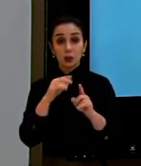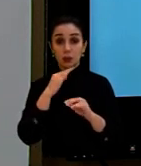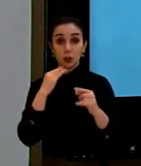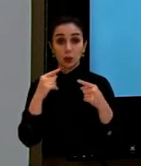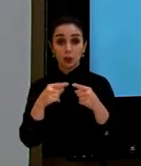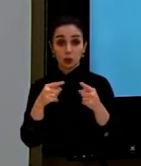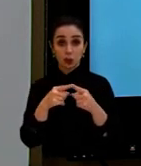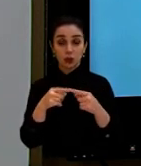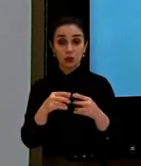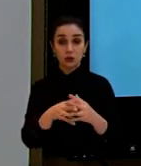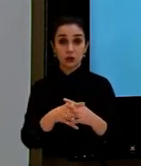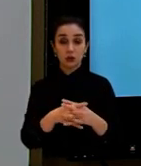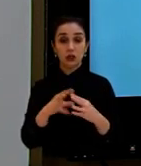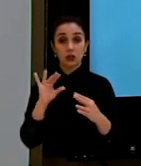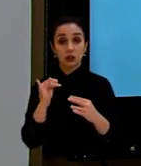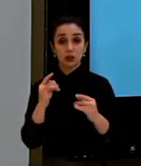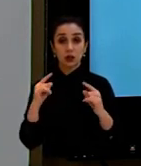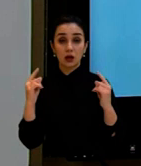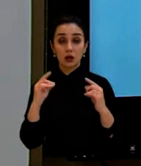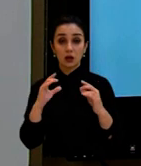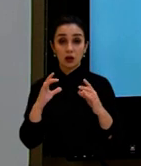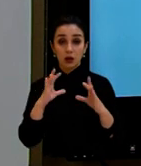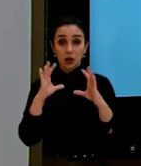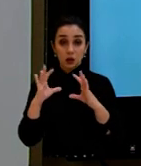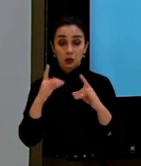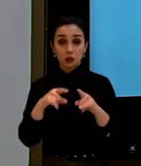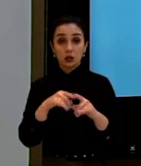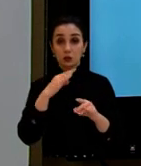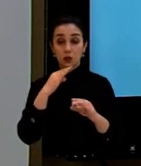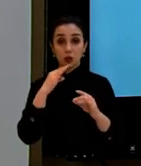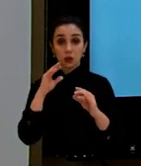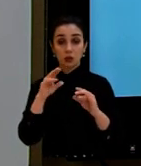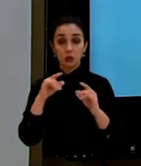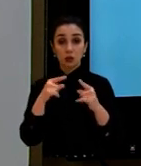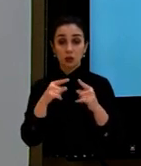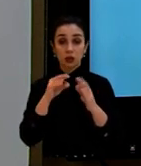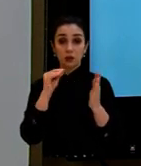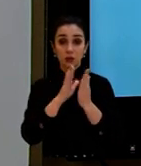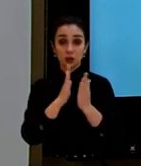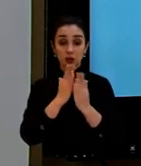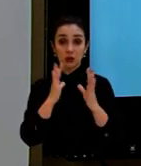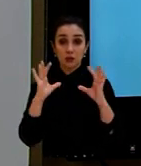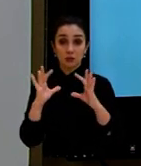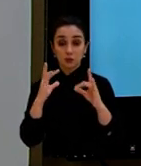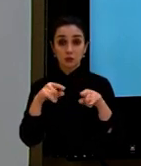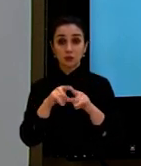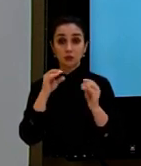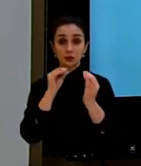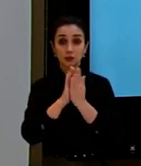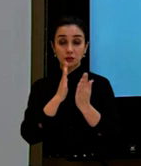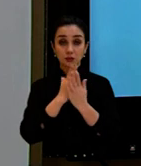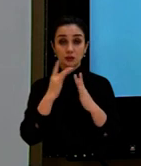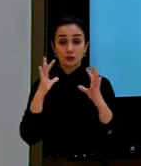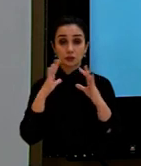многоугольник и окружность. Многоугольник вписан в окружность и описан